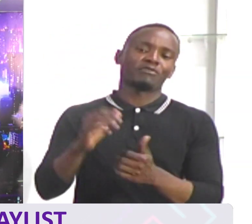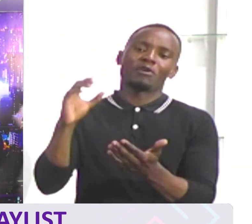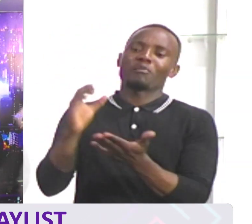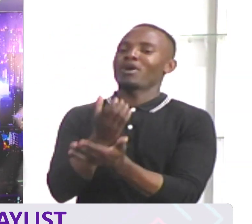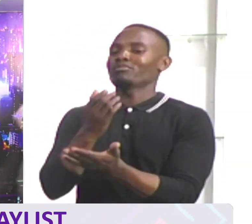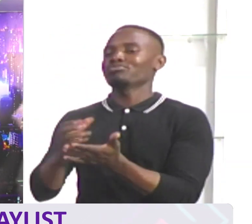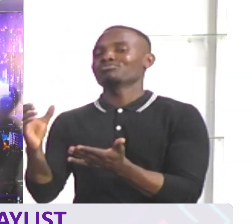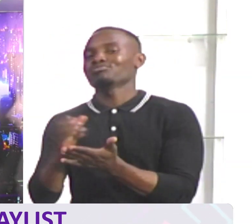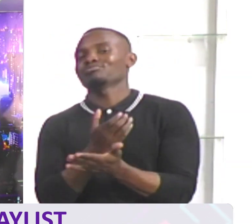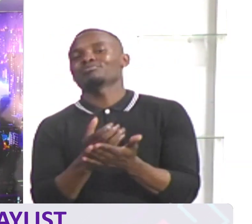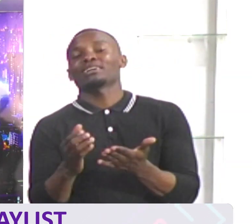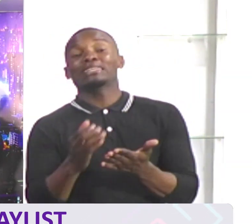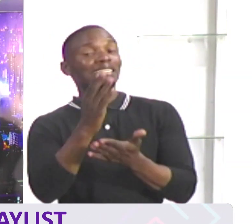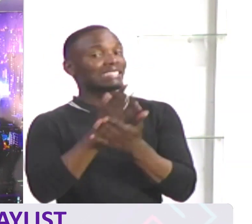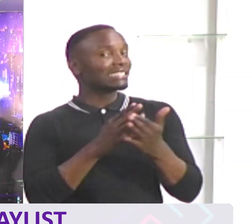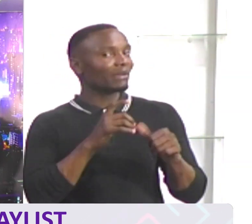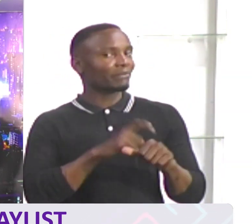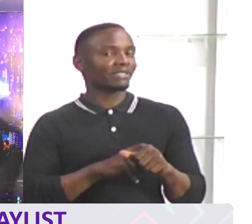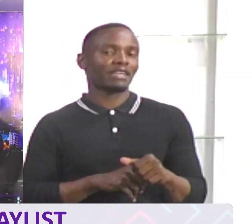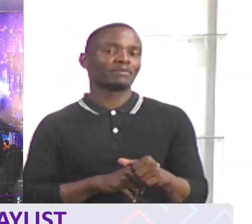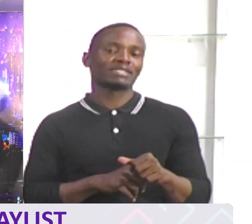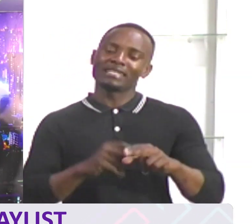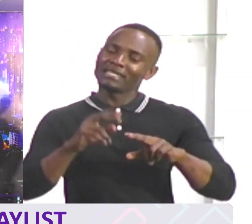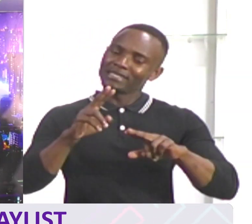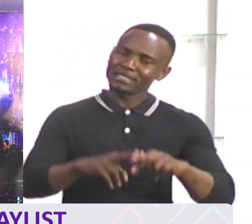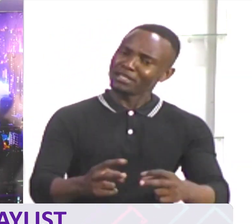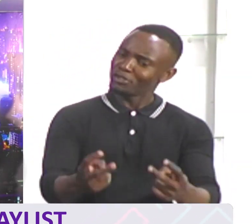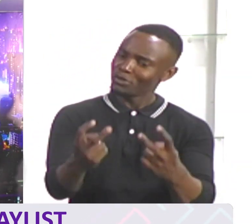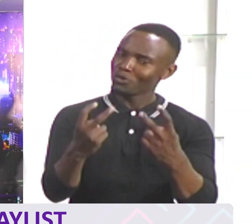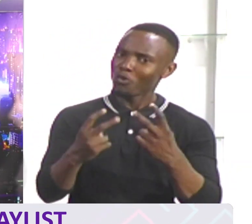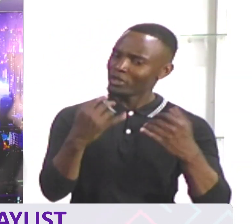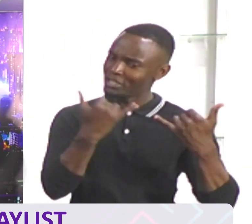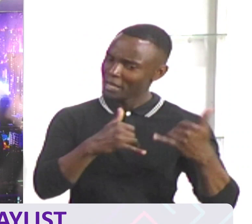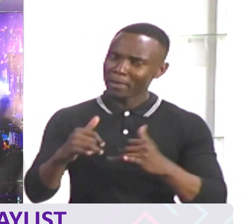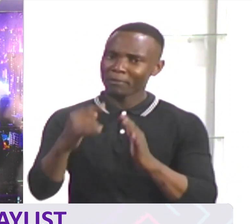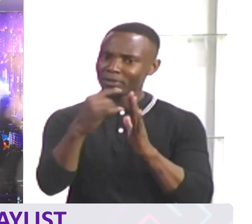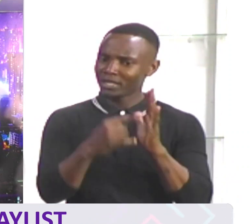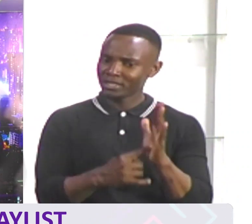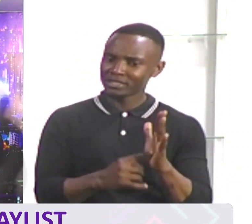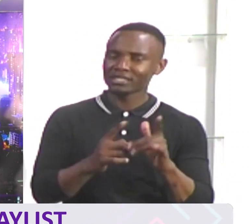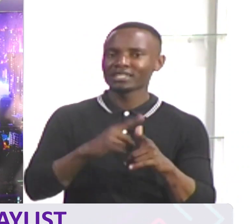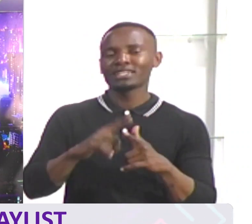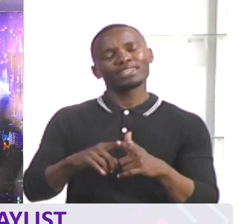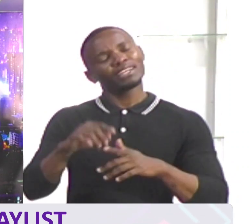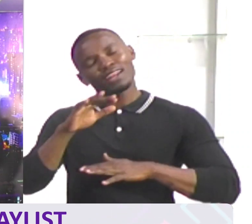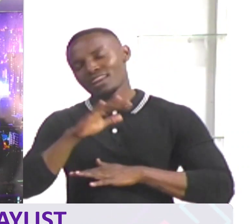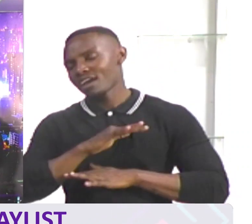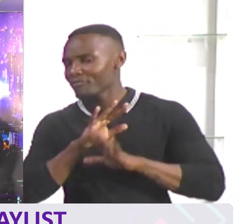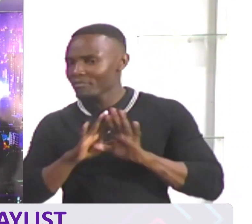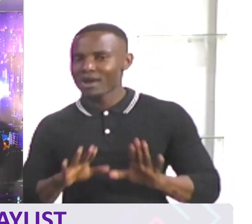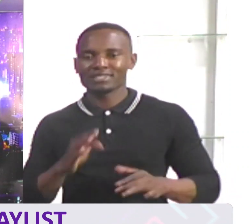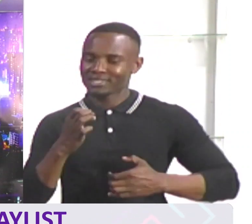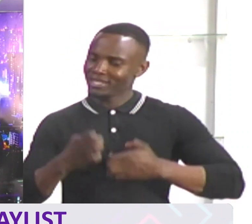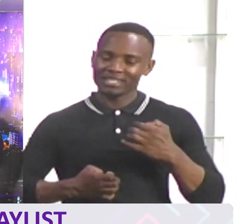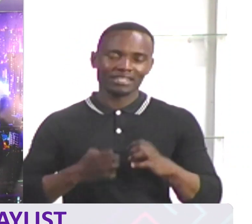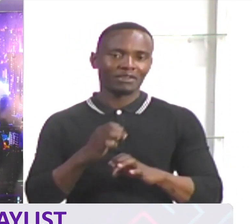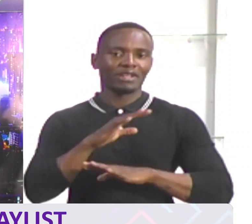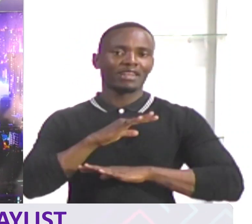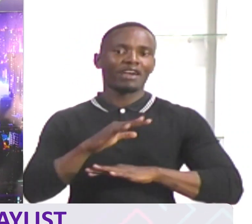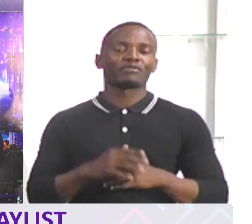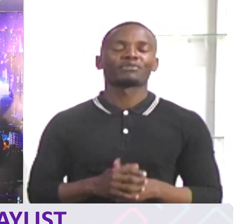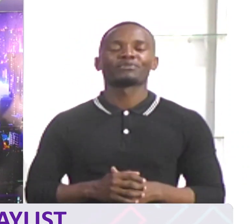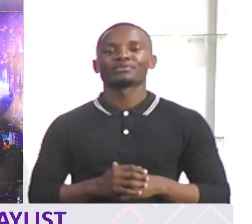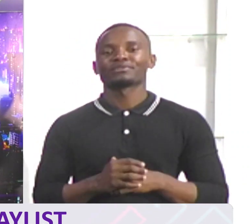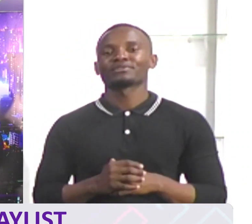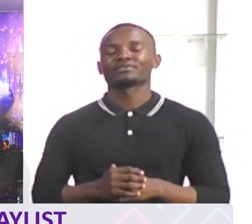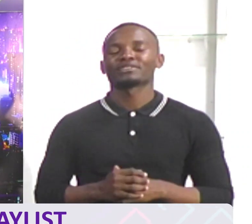mandazi. Sasa zingine kaa chini usikize playlist pale, the playlist gari kupea doba. Na utaitatosha kama namna gani mtu wangu. Eh, ulikuwa sema sasa trust the